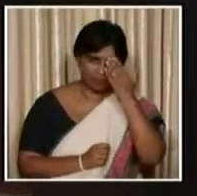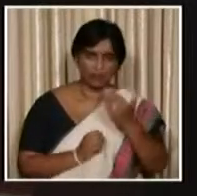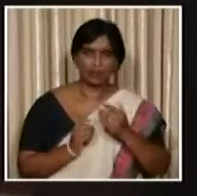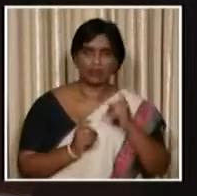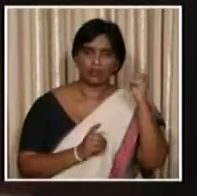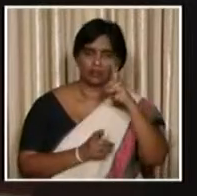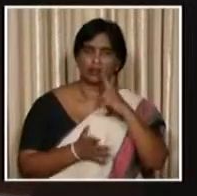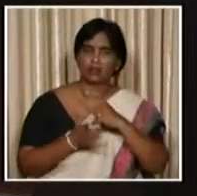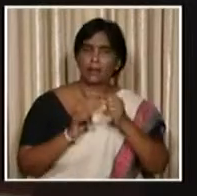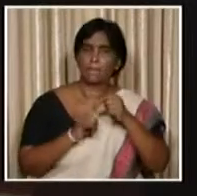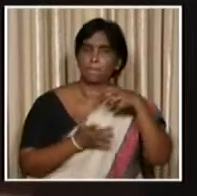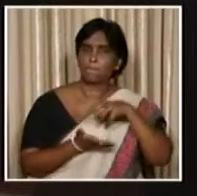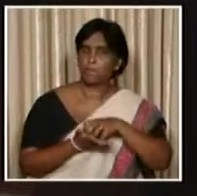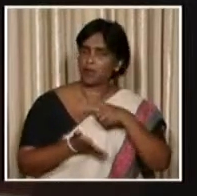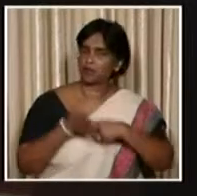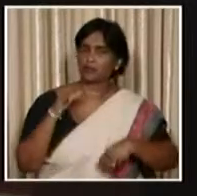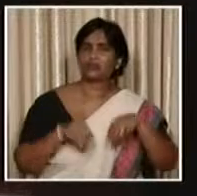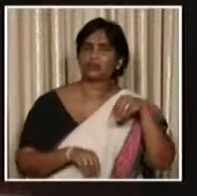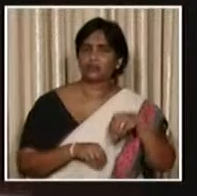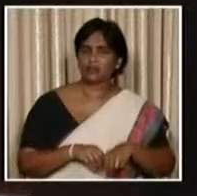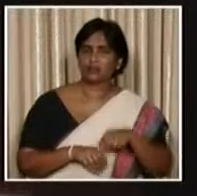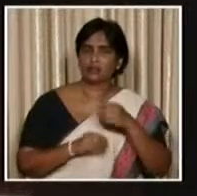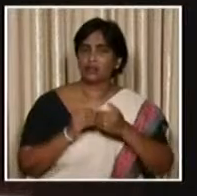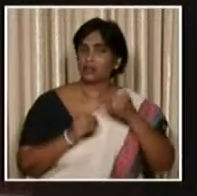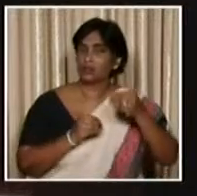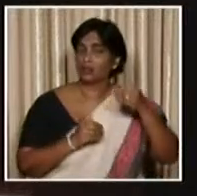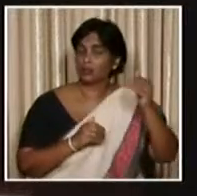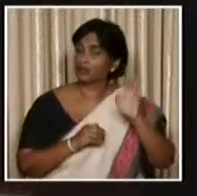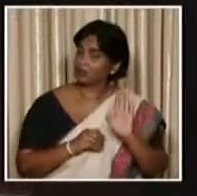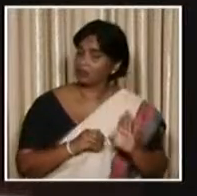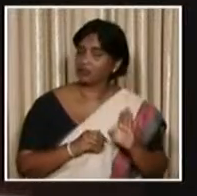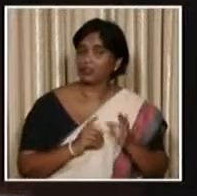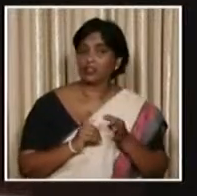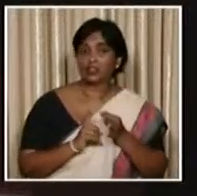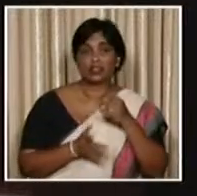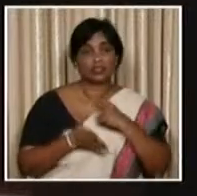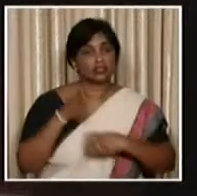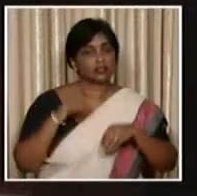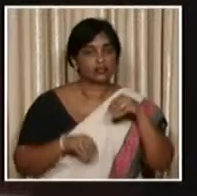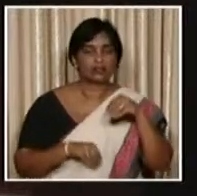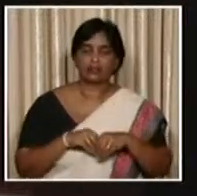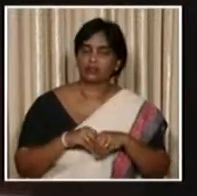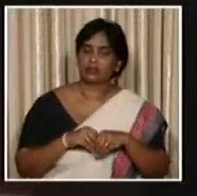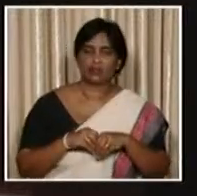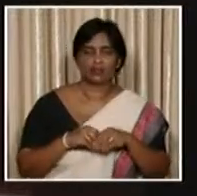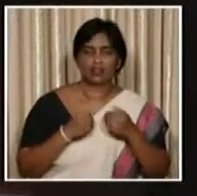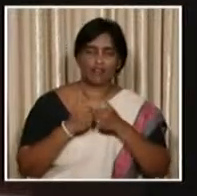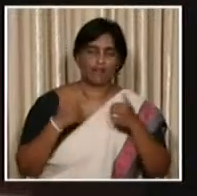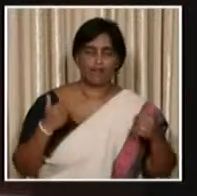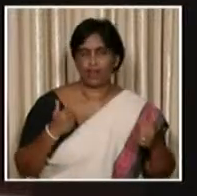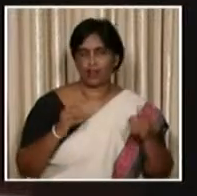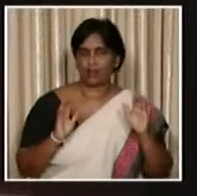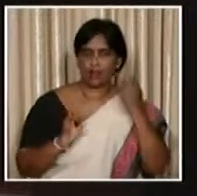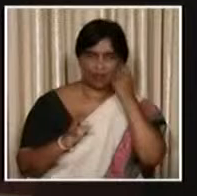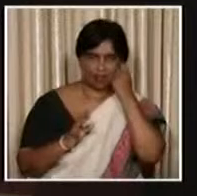ඉස්සලා තියෙන පළත් පාලම ඇතිවරණය ඔබතුමා ඉදිරියට තියන්න යන ඡන්ද ගැන ඒක වෙනම